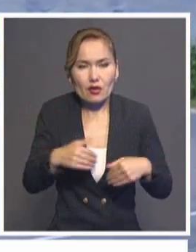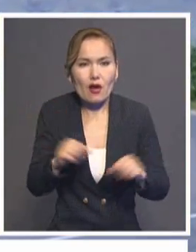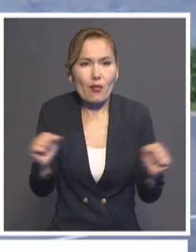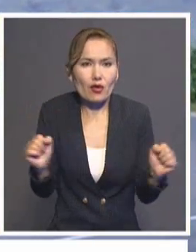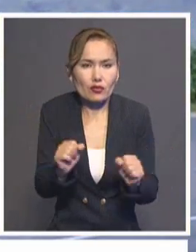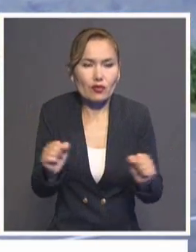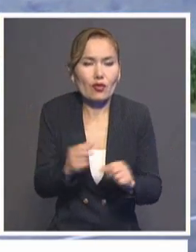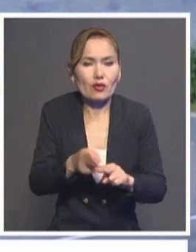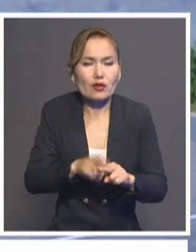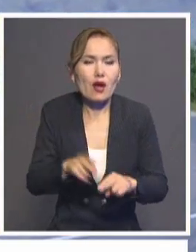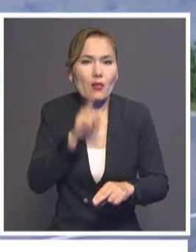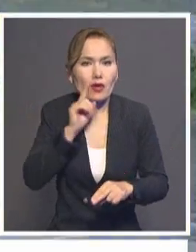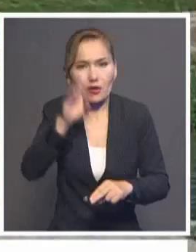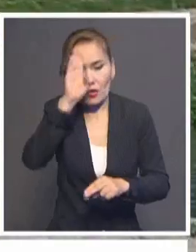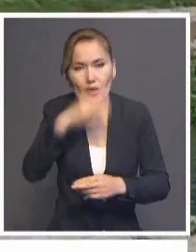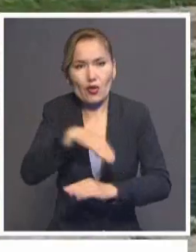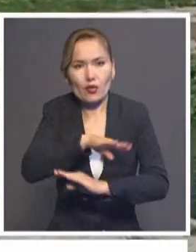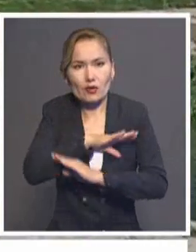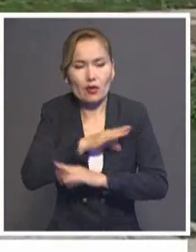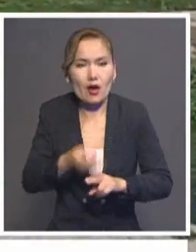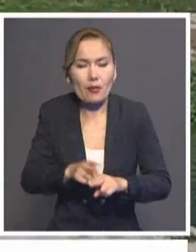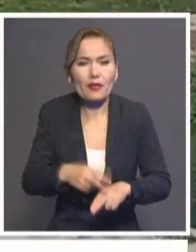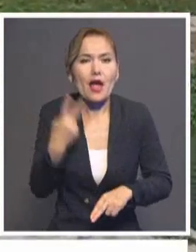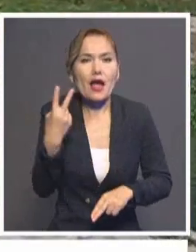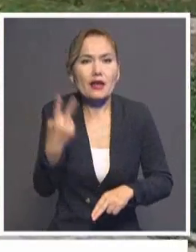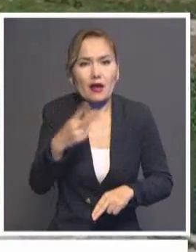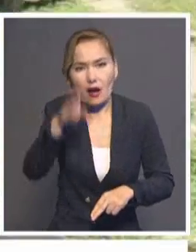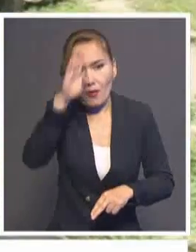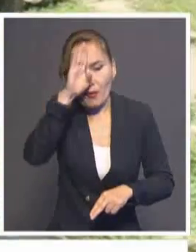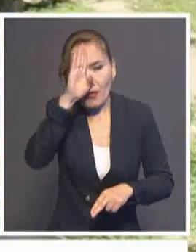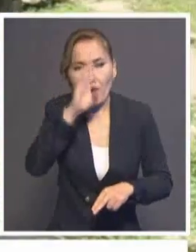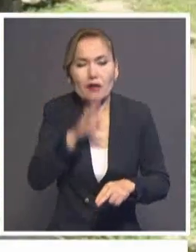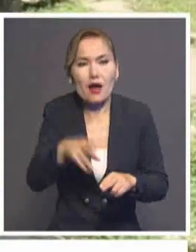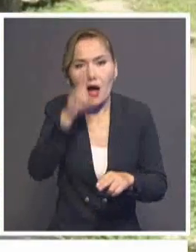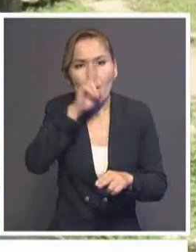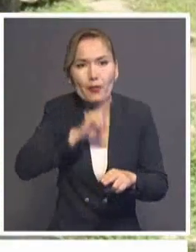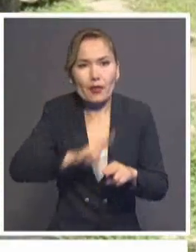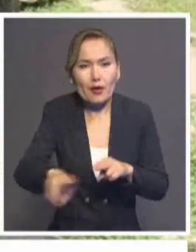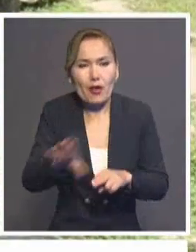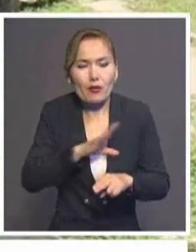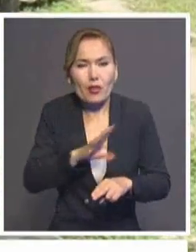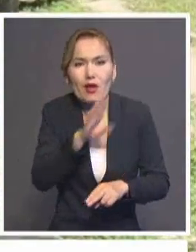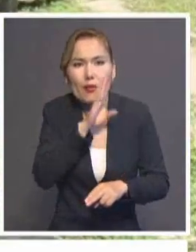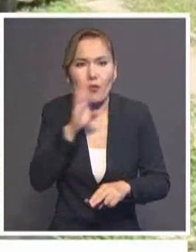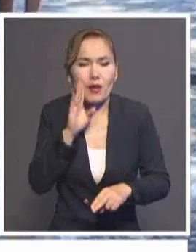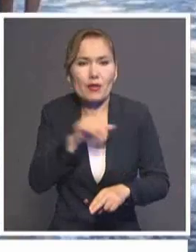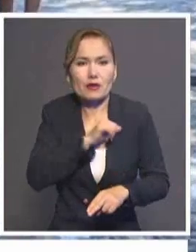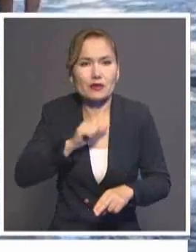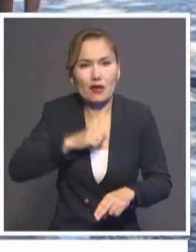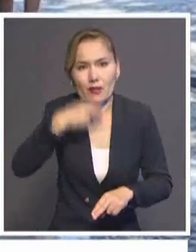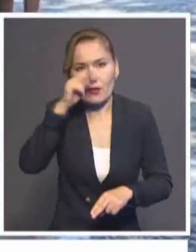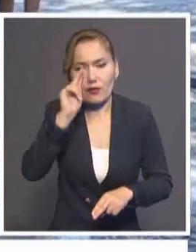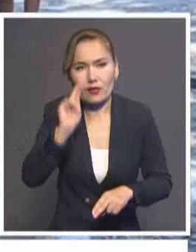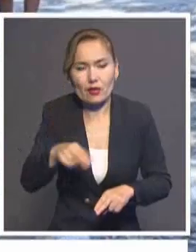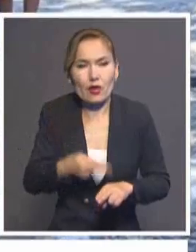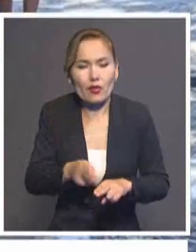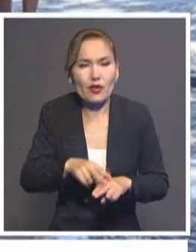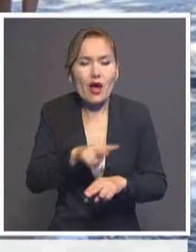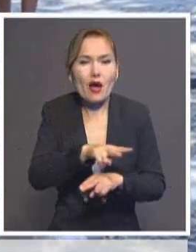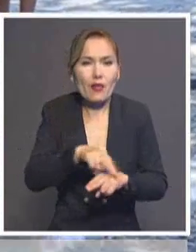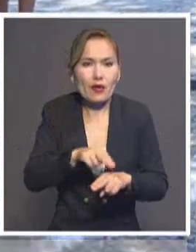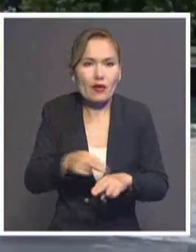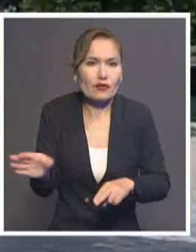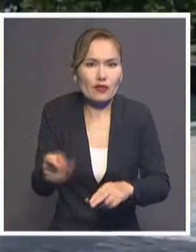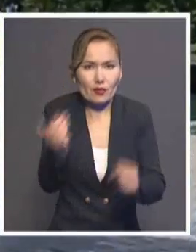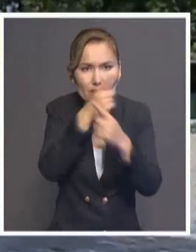жағдайда да жеткіншектер ата-ананың қарауынсыз қалғандан жоғалып отыр. Қайғылы жағдайдың алдын алу үшін балаларды назарсыз қалдырмау керек деп ескертеді